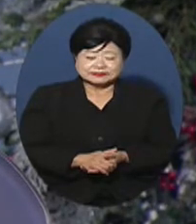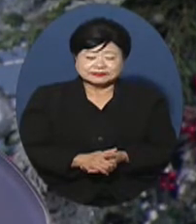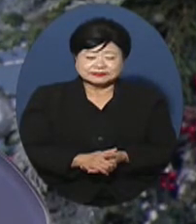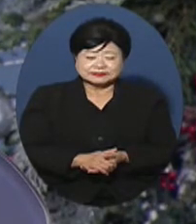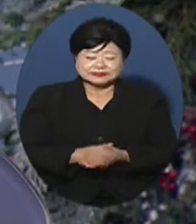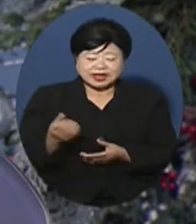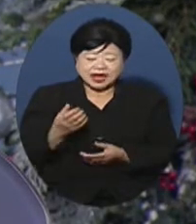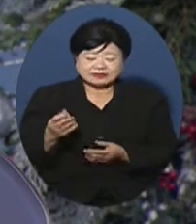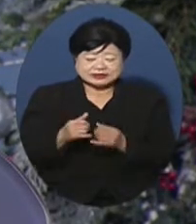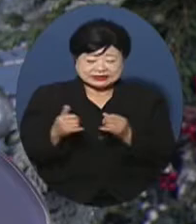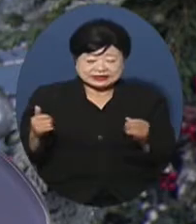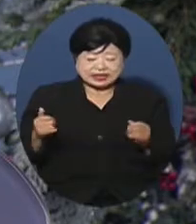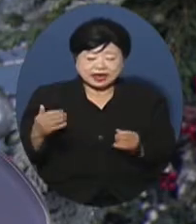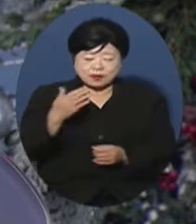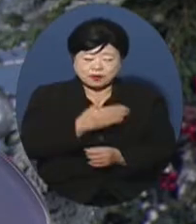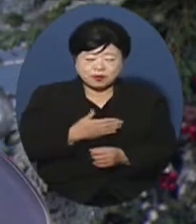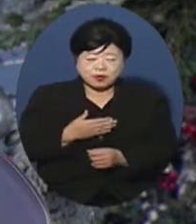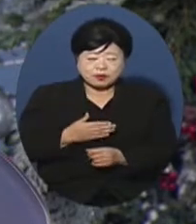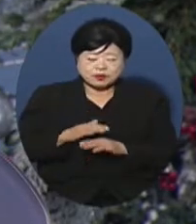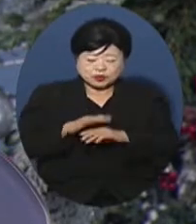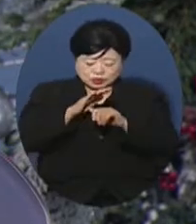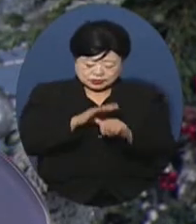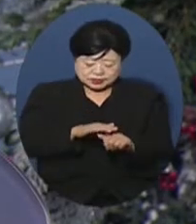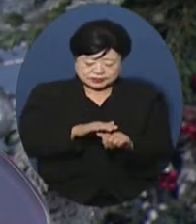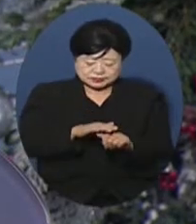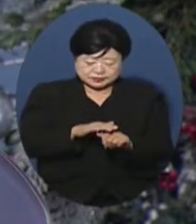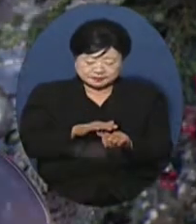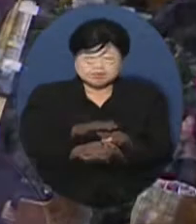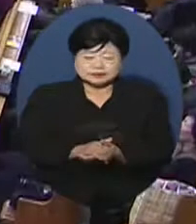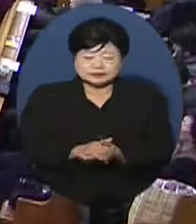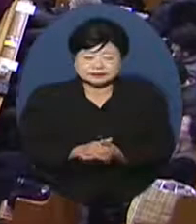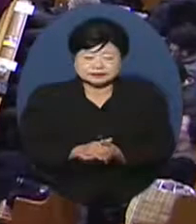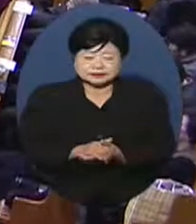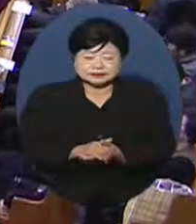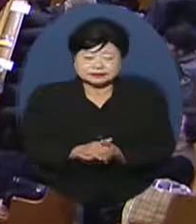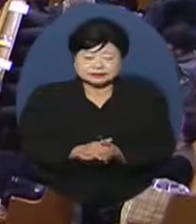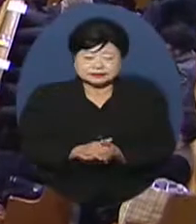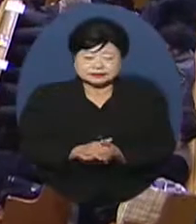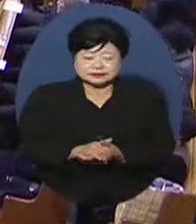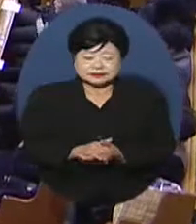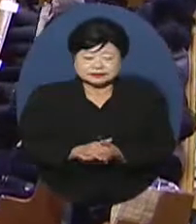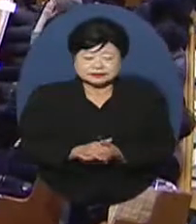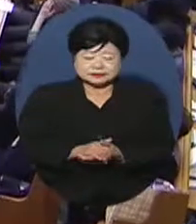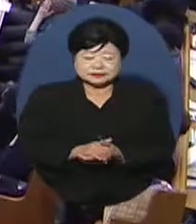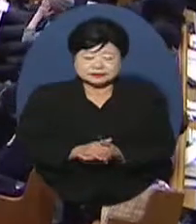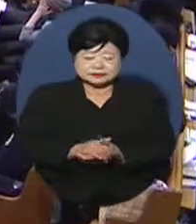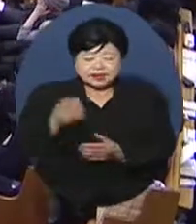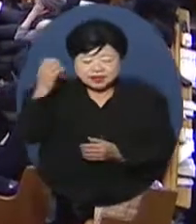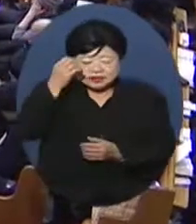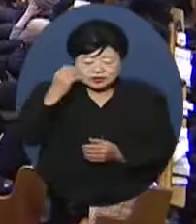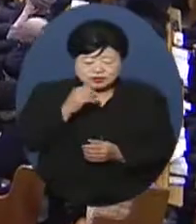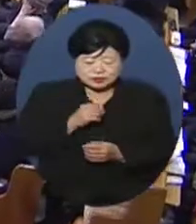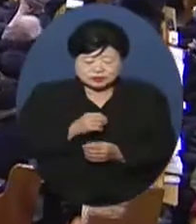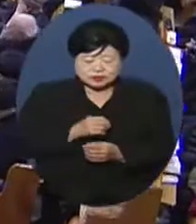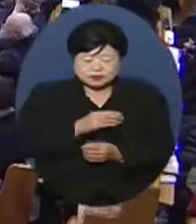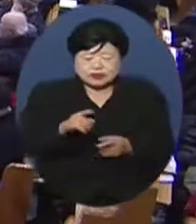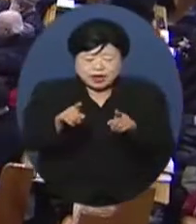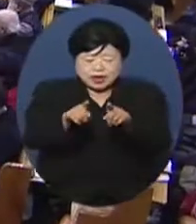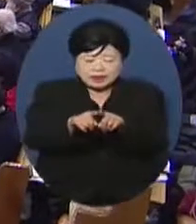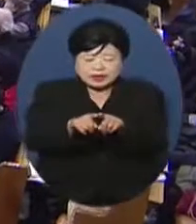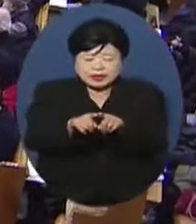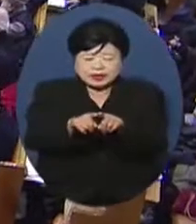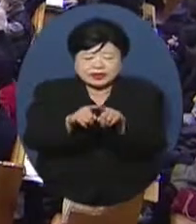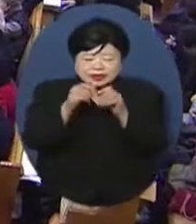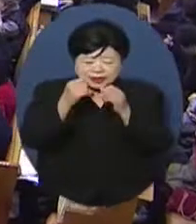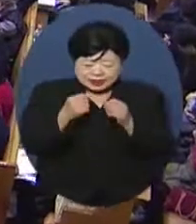한편 사람들은 등 몸에 소년 주십시오 3 1 생령이 우리와 함께